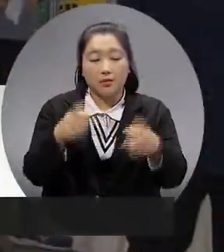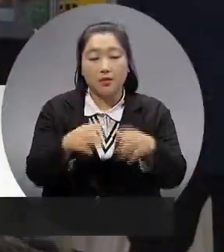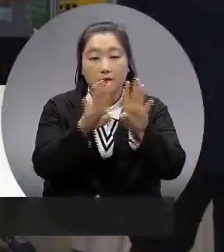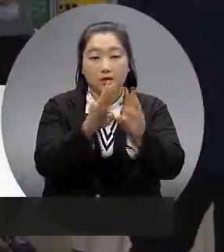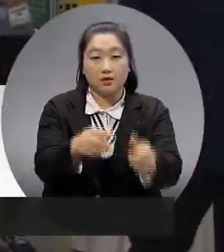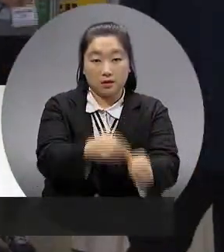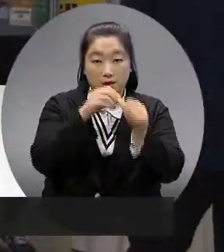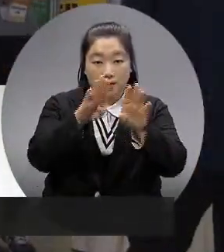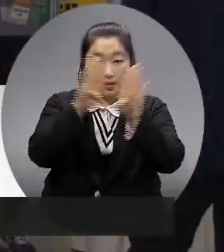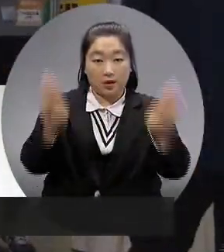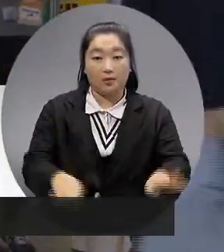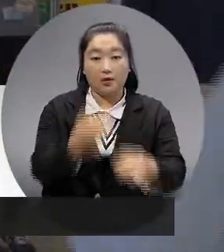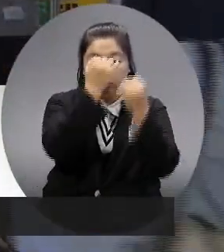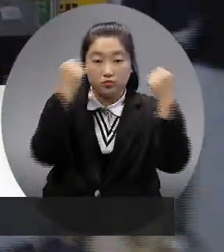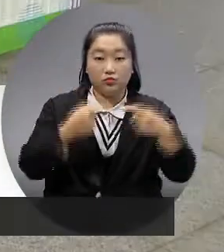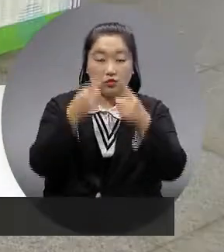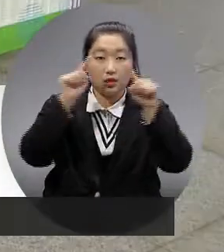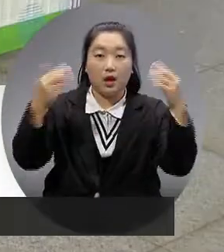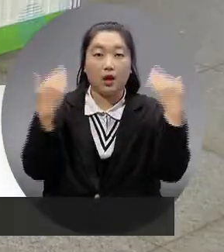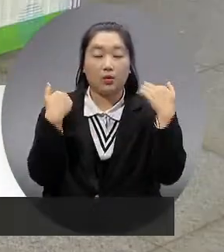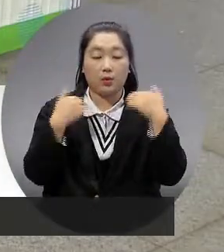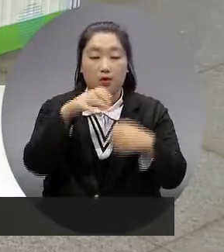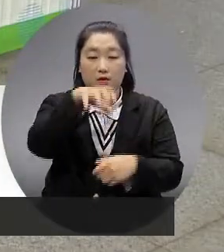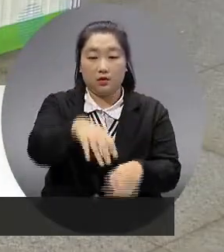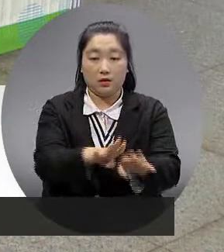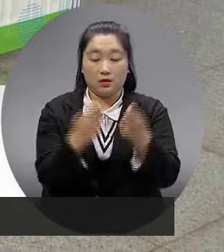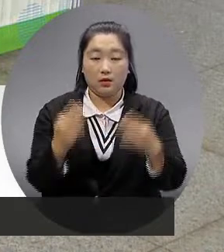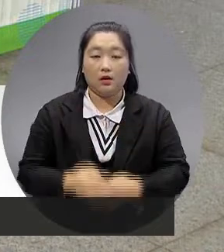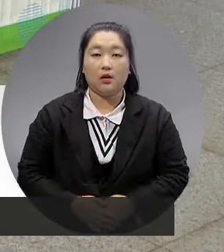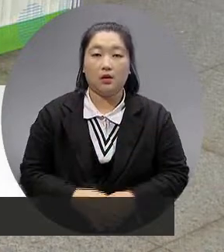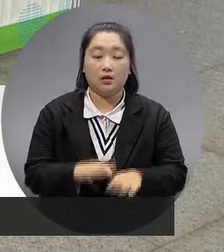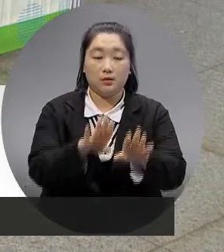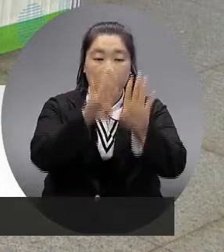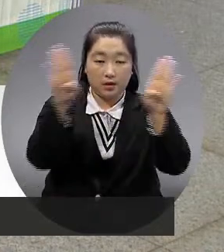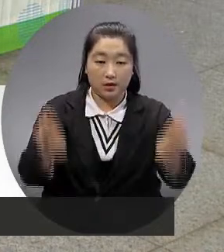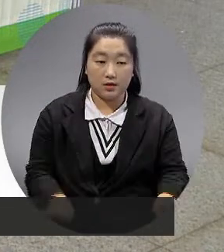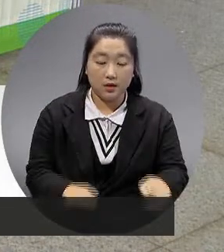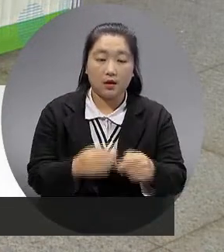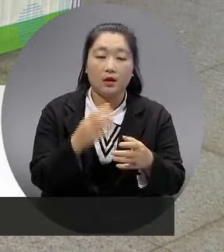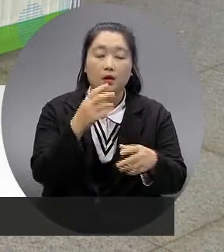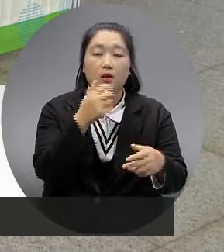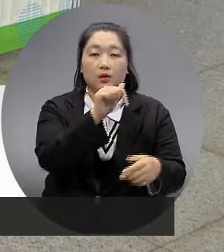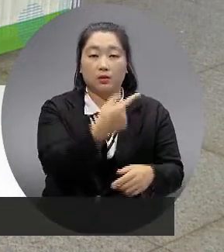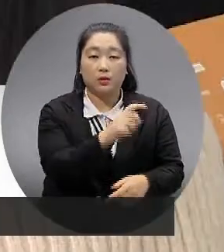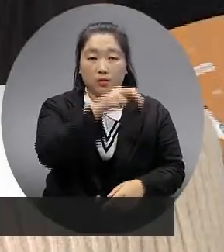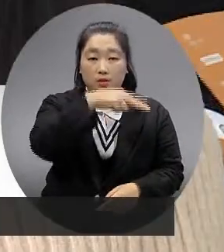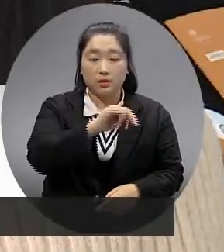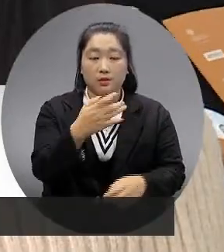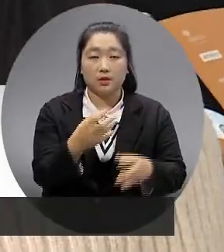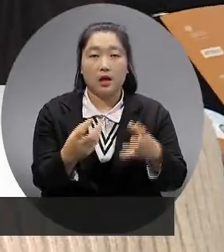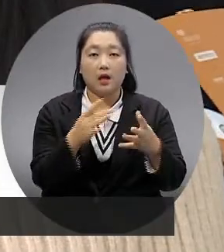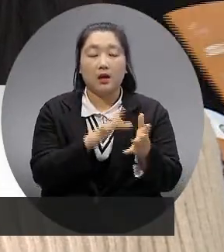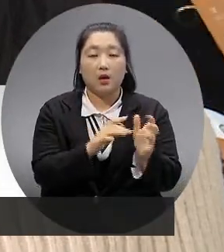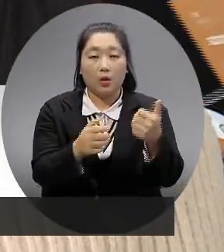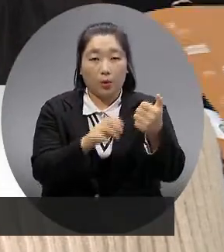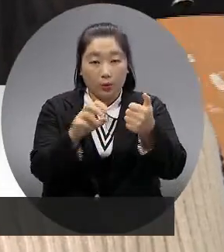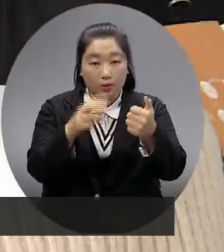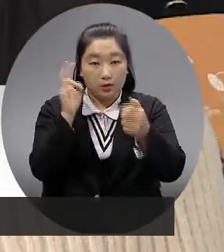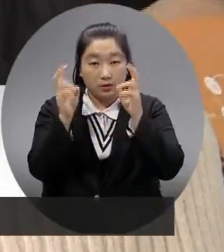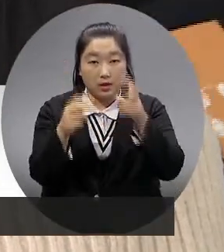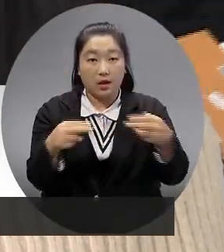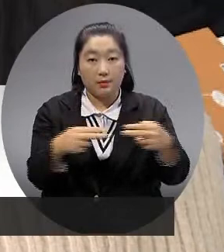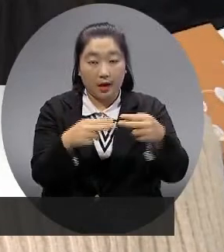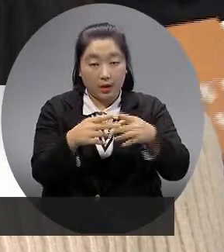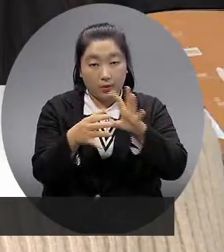충북대 개신문화관에서 열렸습니다. 이번 박람회에는 녹십자와 대웅제약, 셀트리온 등 도내 50여 개